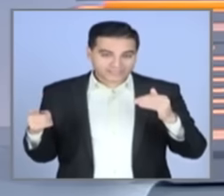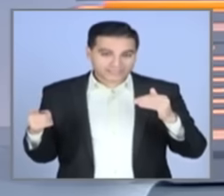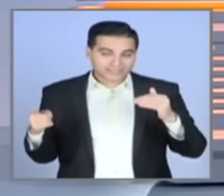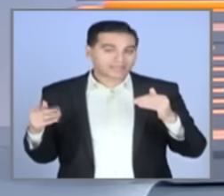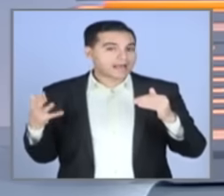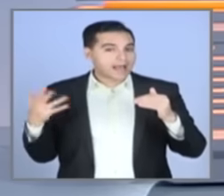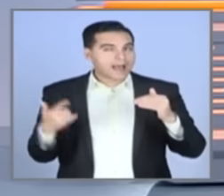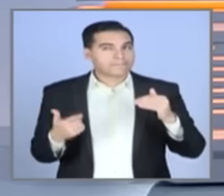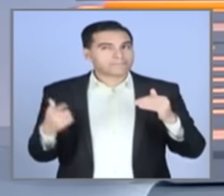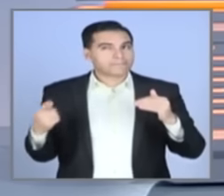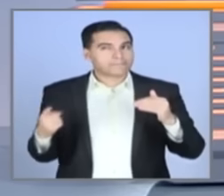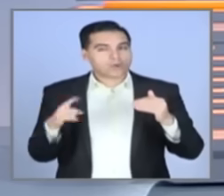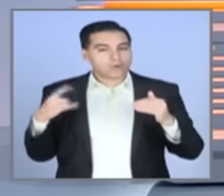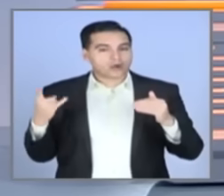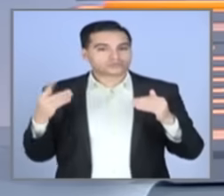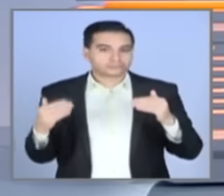85 و25 كم يا باسنت؟